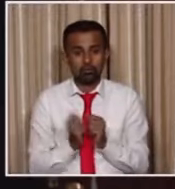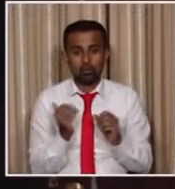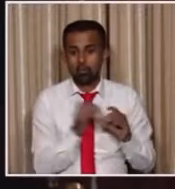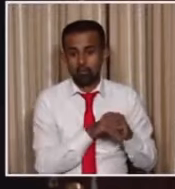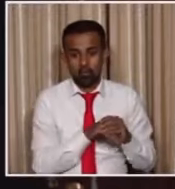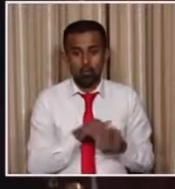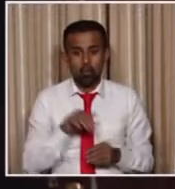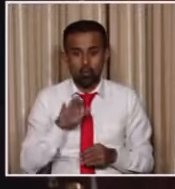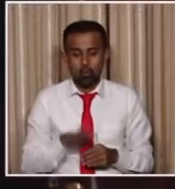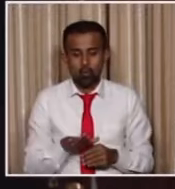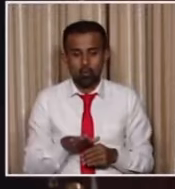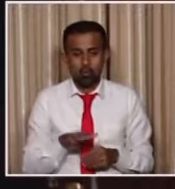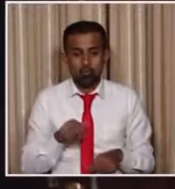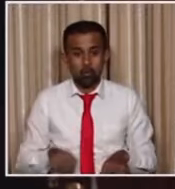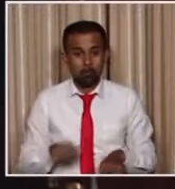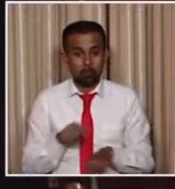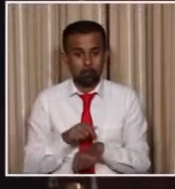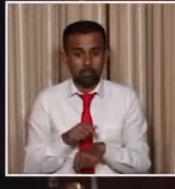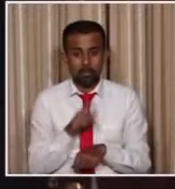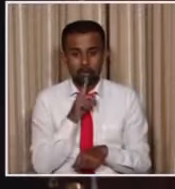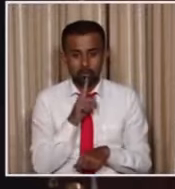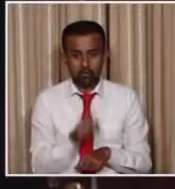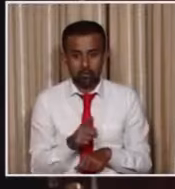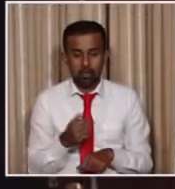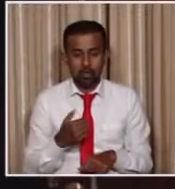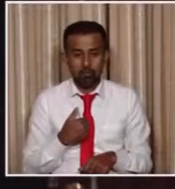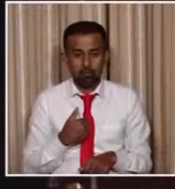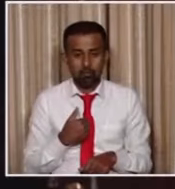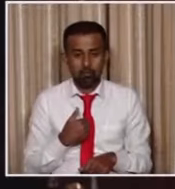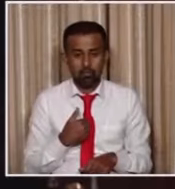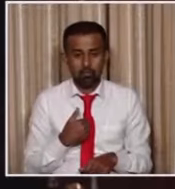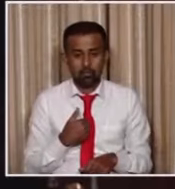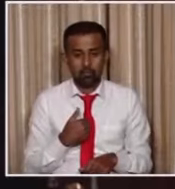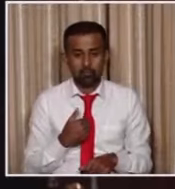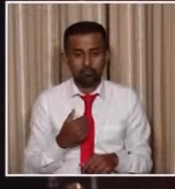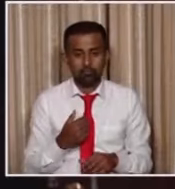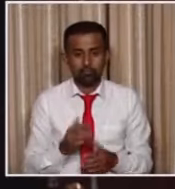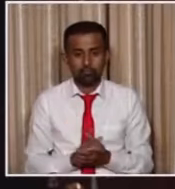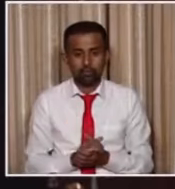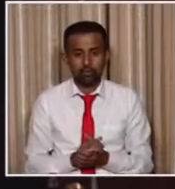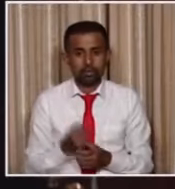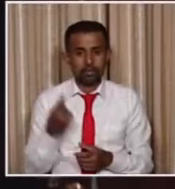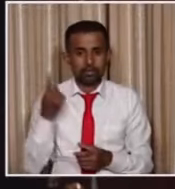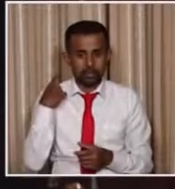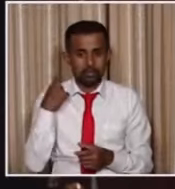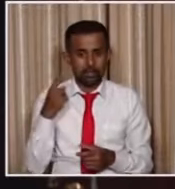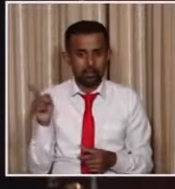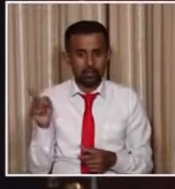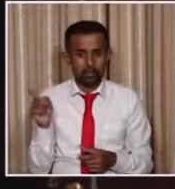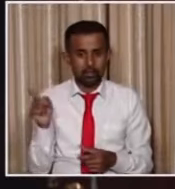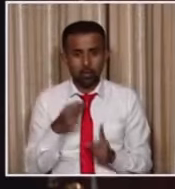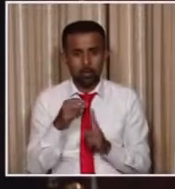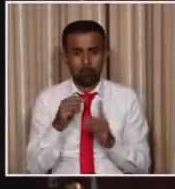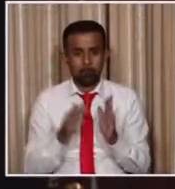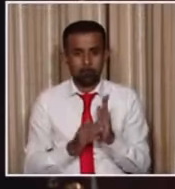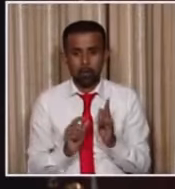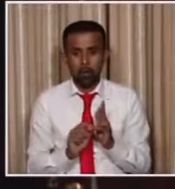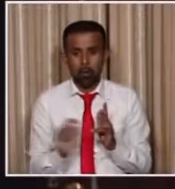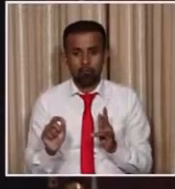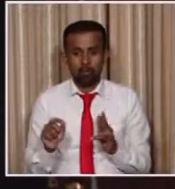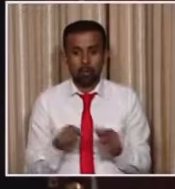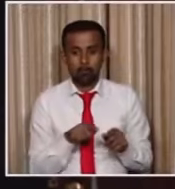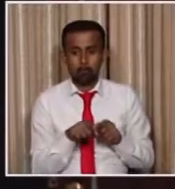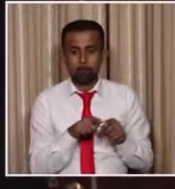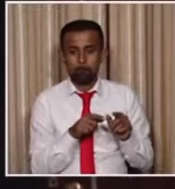යුතුයි. මම මේක අවස්ථාවක් කරගන්නවා අපට මීට කියන්නේ ඊයේ දවසේදී අපේ අග්‍රාමාත්‍ය කාර්යාලයෙන් මේ